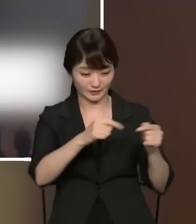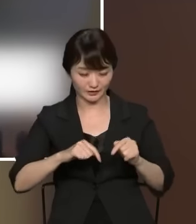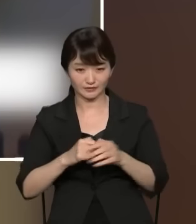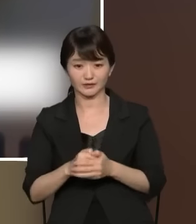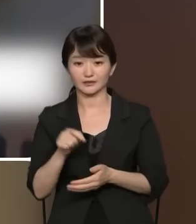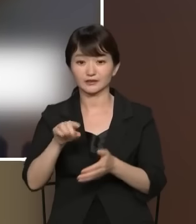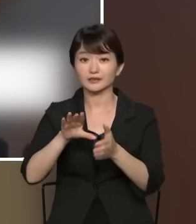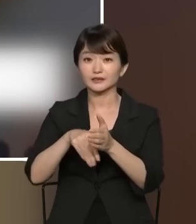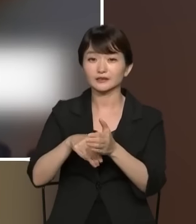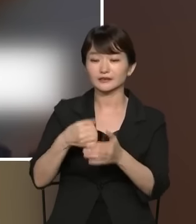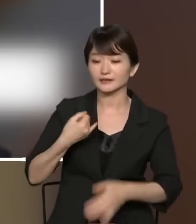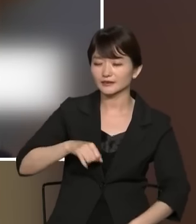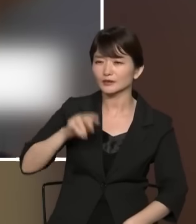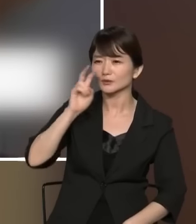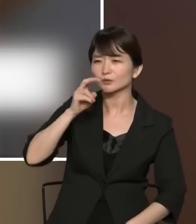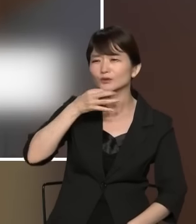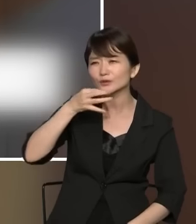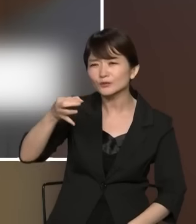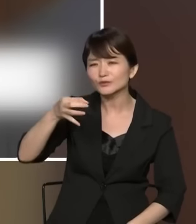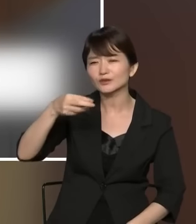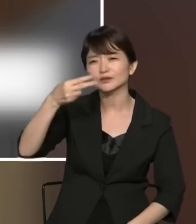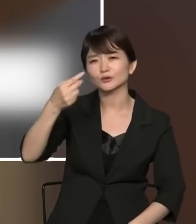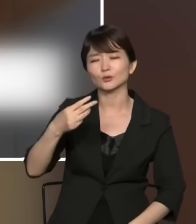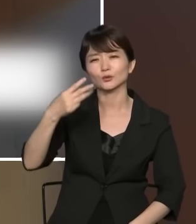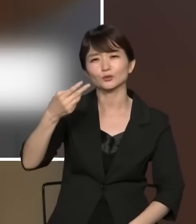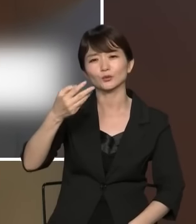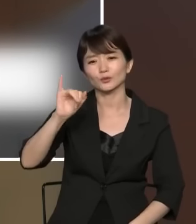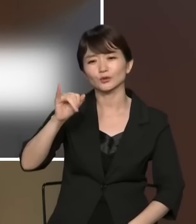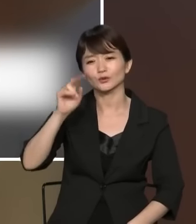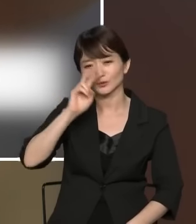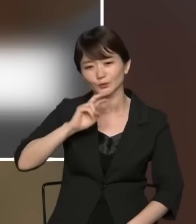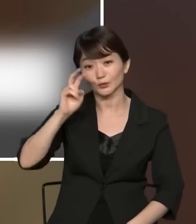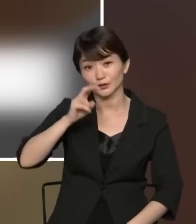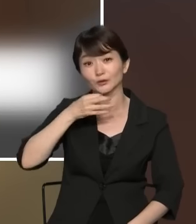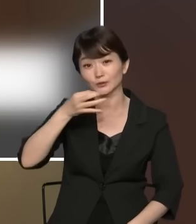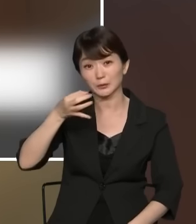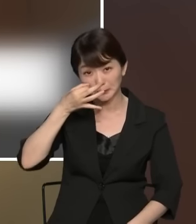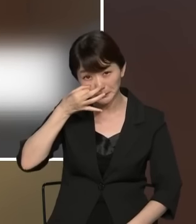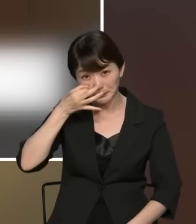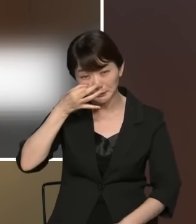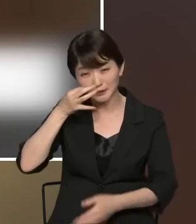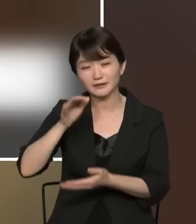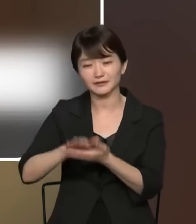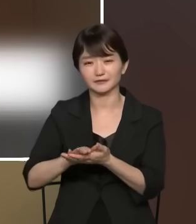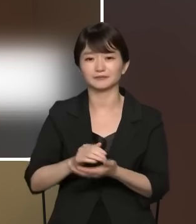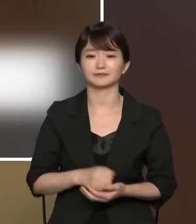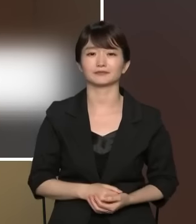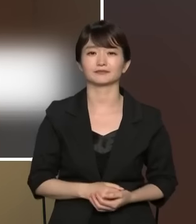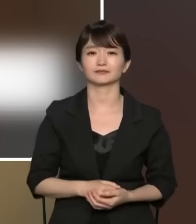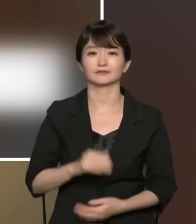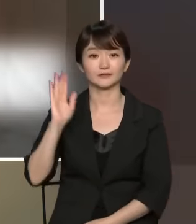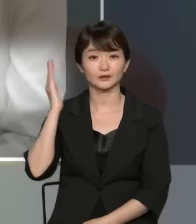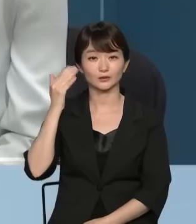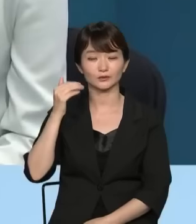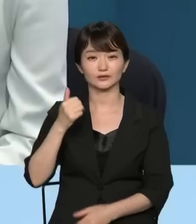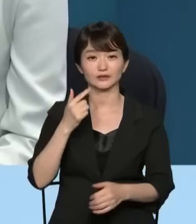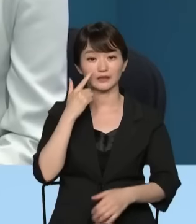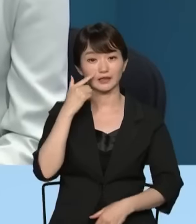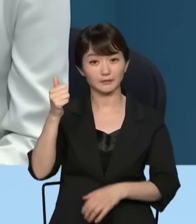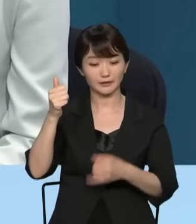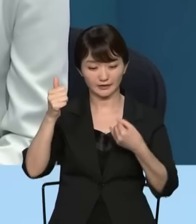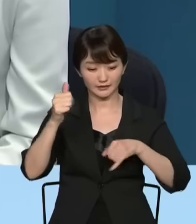예원이한테 많이 불러주는 동요라면서 도토리 동요를 부르셨나요? 아, 예, 봤어요. 봤어요. 네. 이런 노래. 가사가 요즘에 조정석 씨가 딸에게